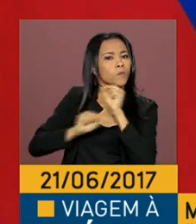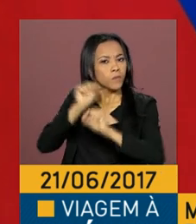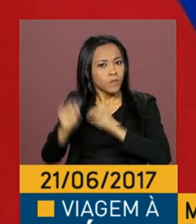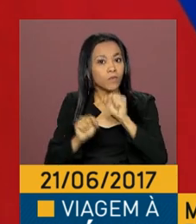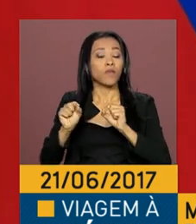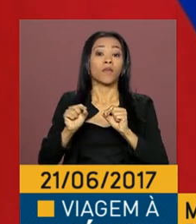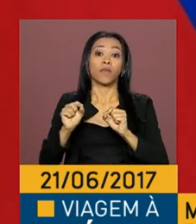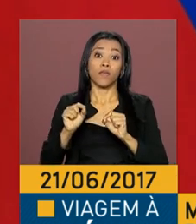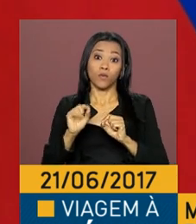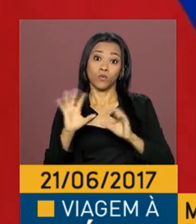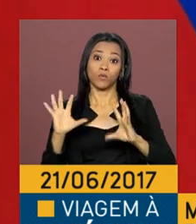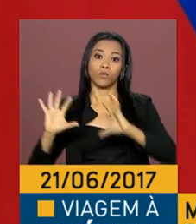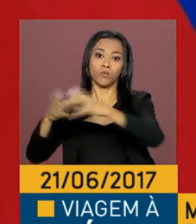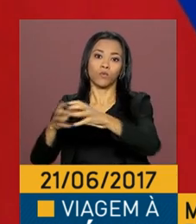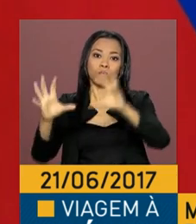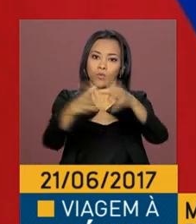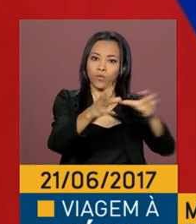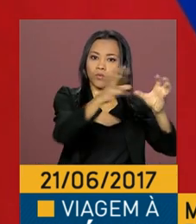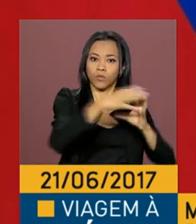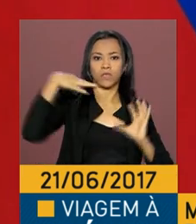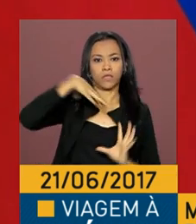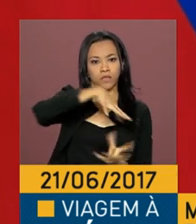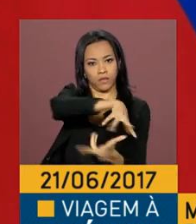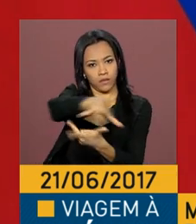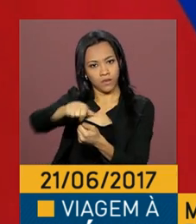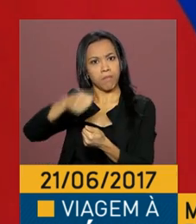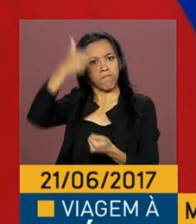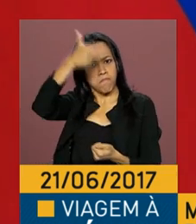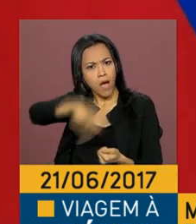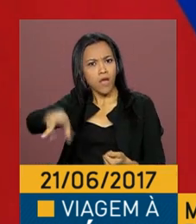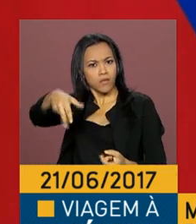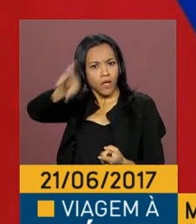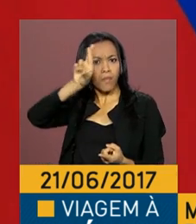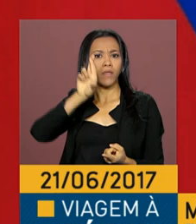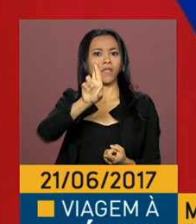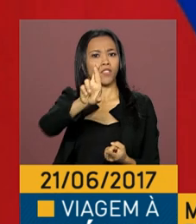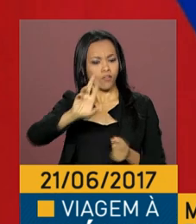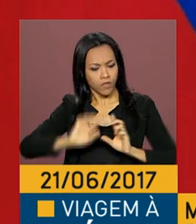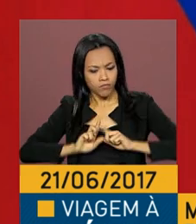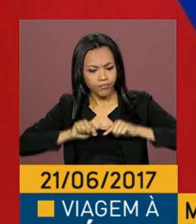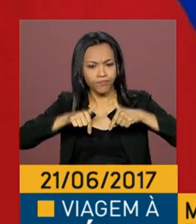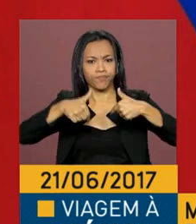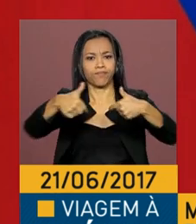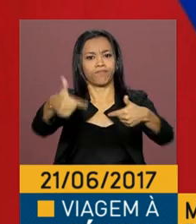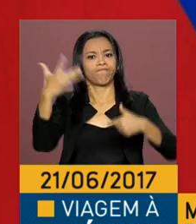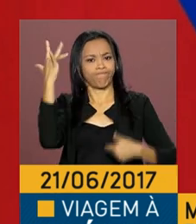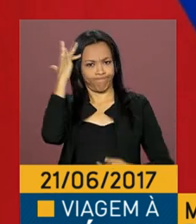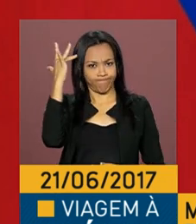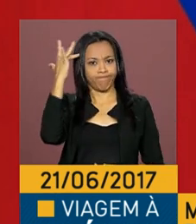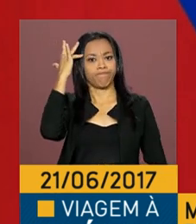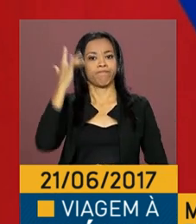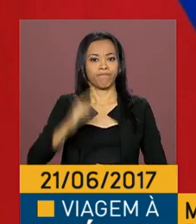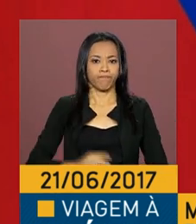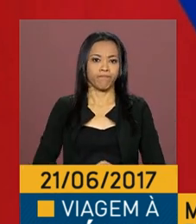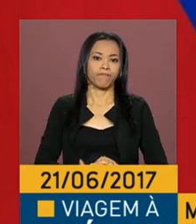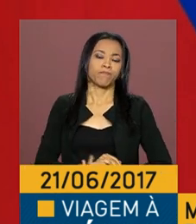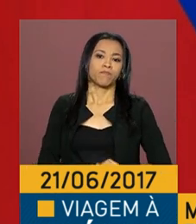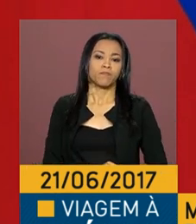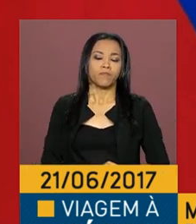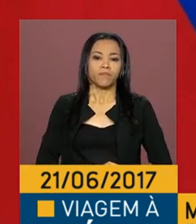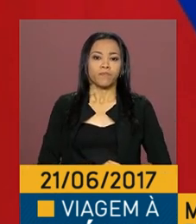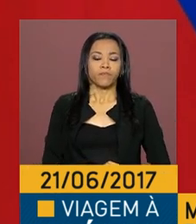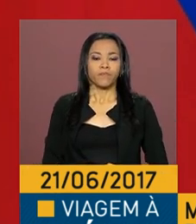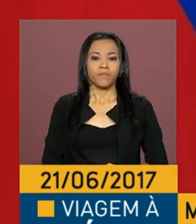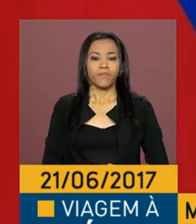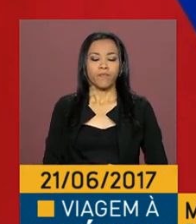instituições internacionais devem ser mais representativas e eficazes. Мы согласились с тем, что международные институты должны